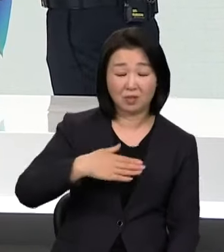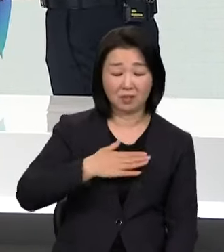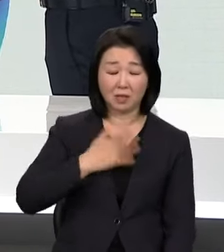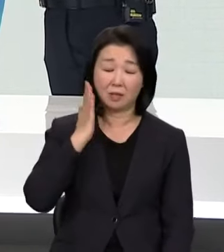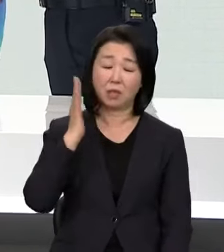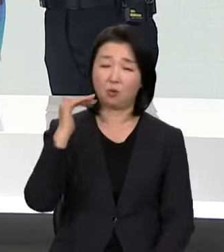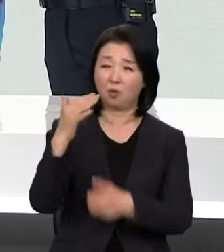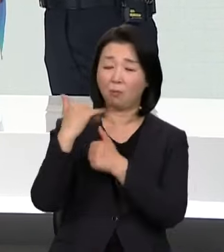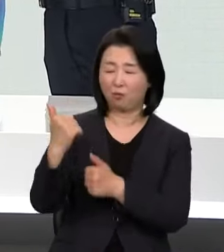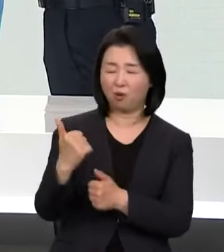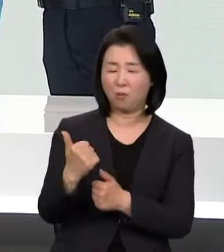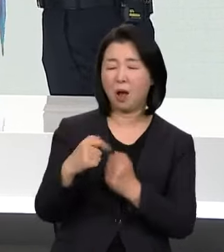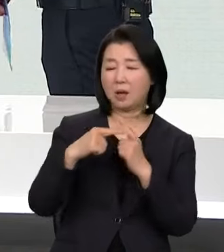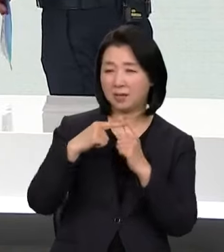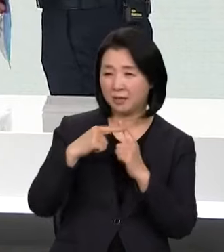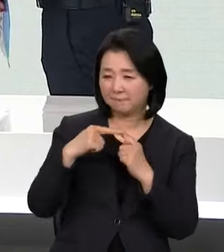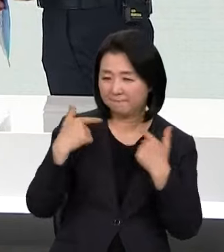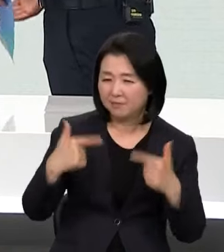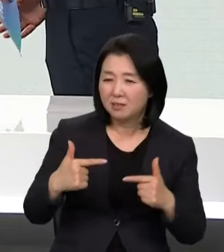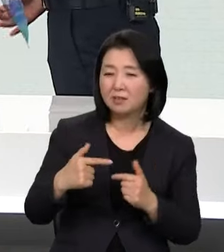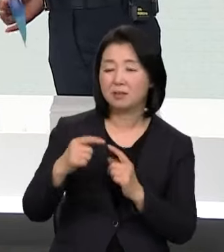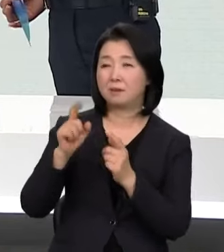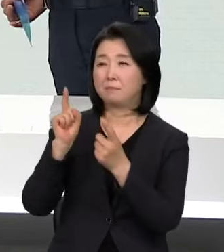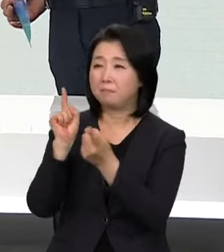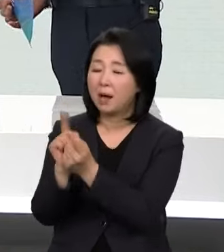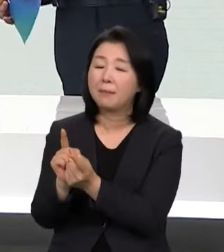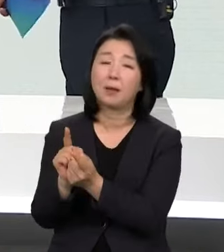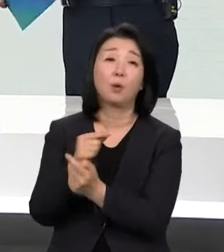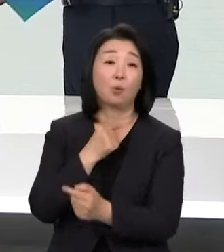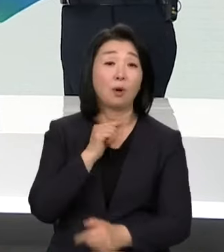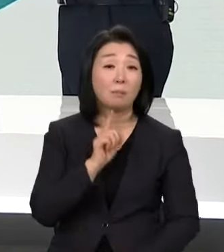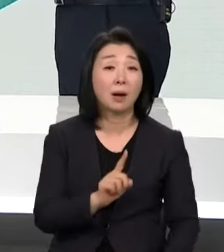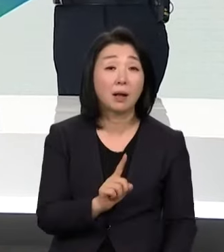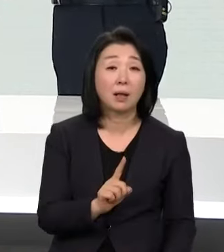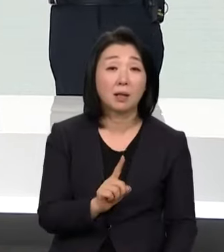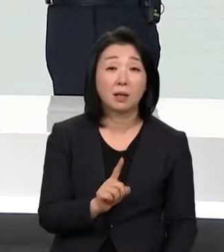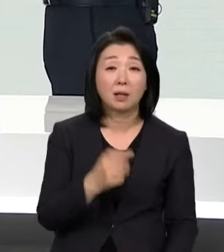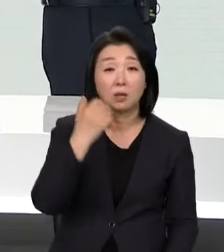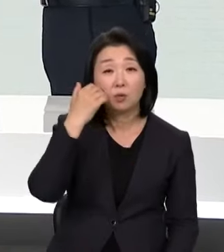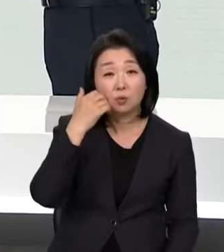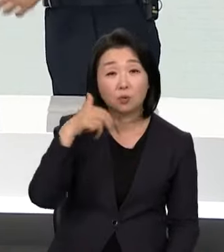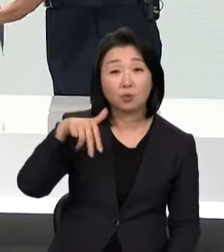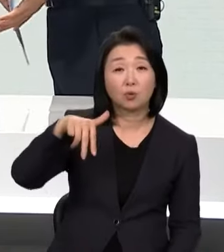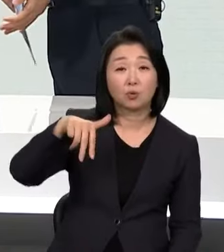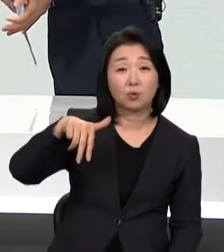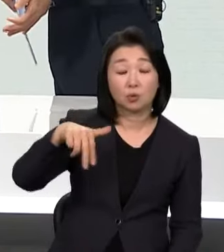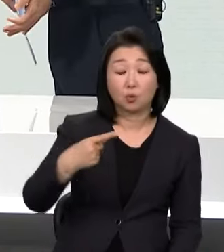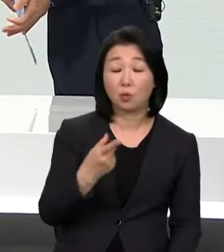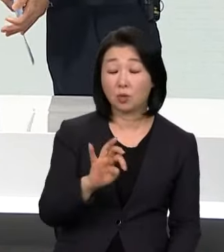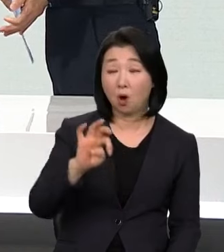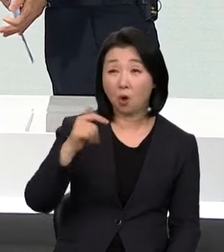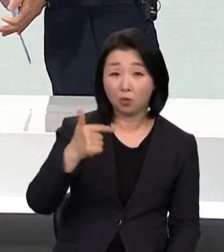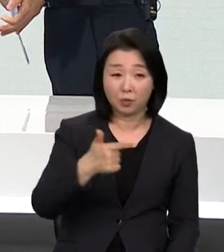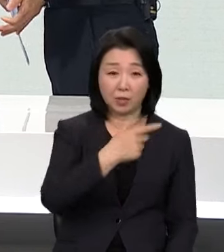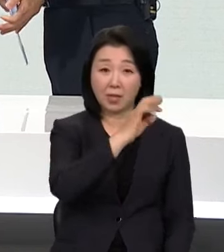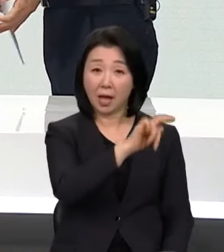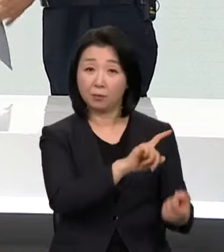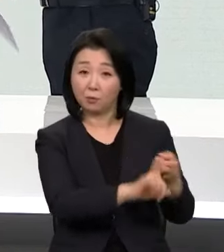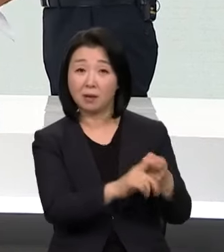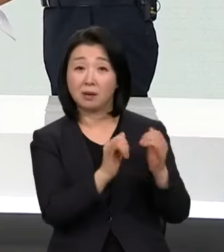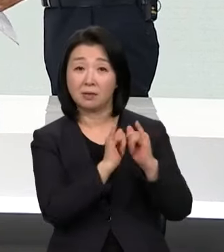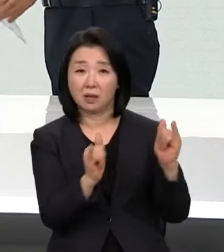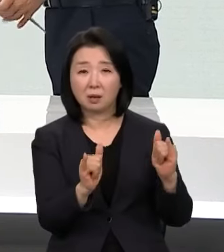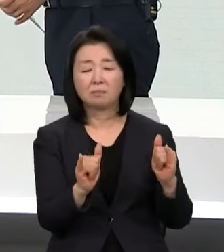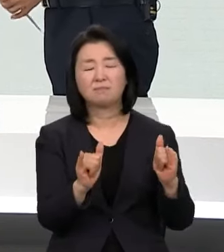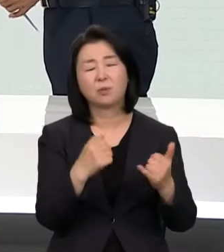대통령이 부르면 언제든지 가서 만나뵐 것이다라고 이야기를 했고요 또 친한 친 한동훈 계로 지금 알려져 있는 조정은 우연도